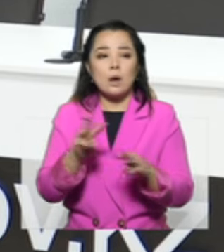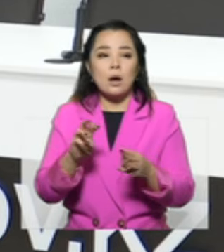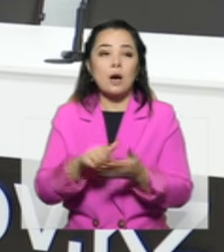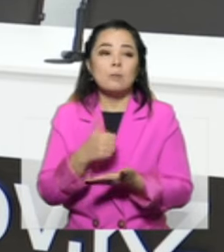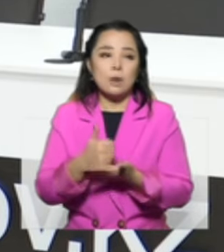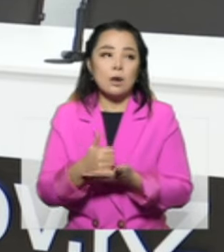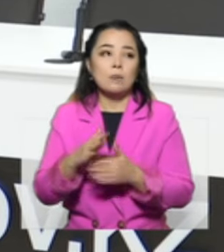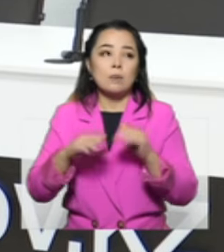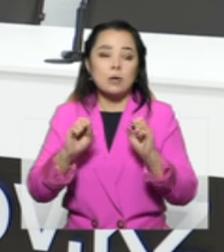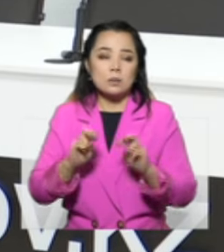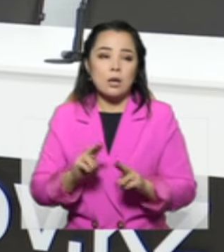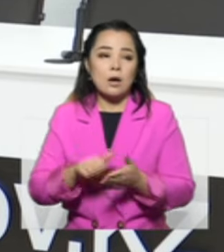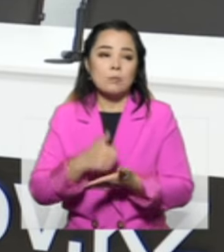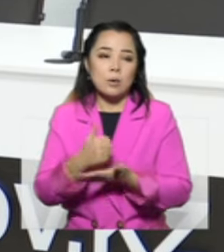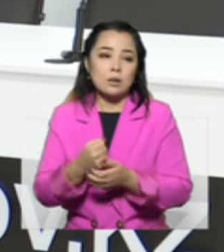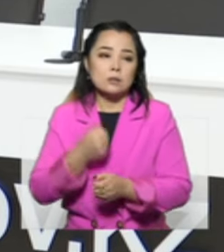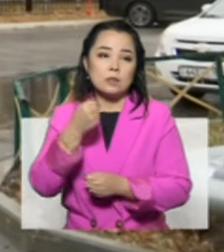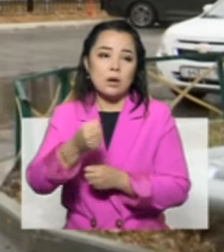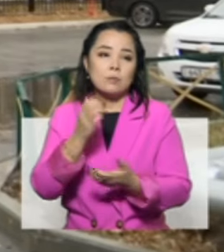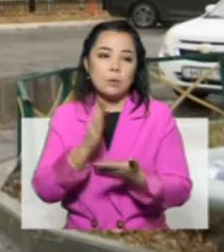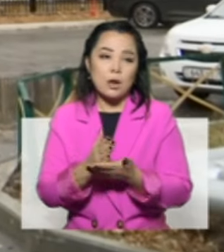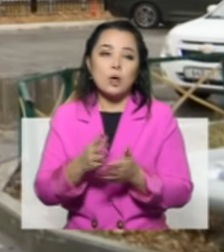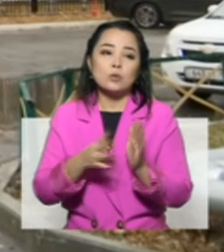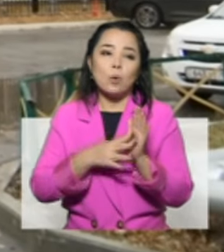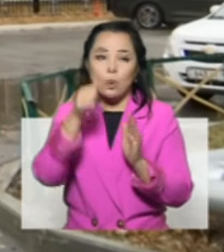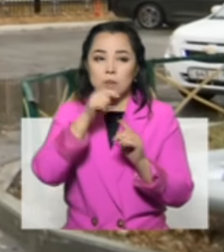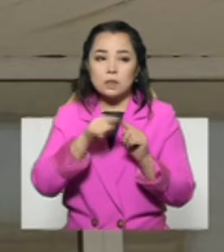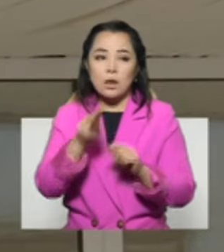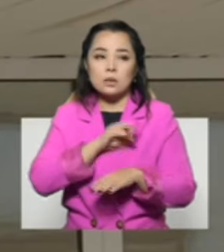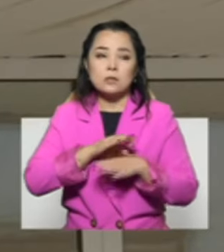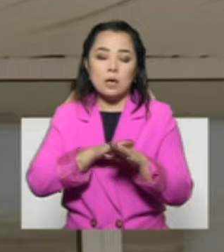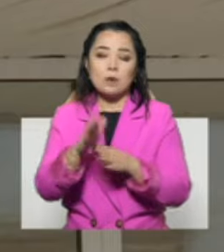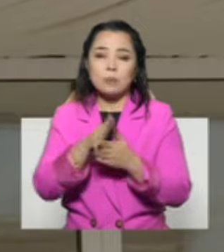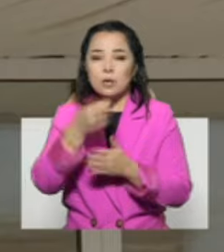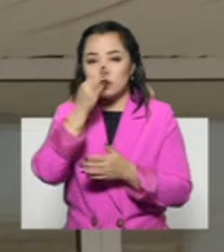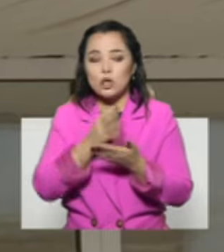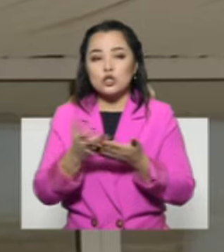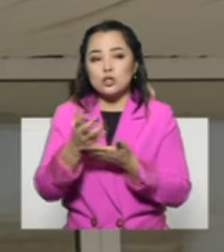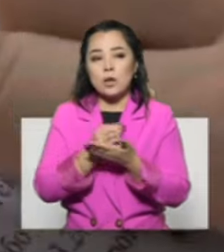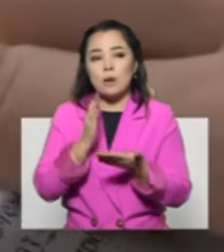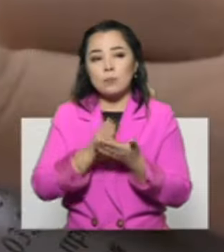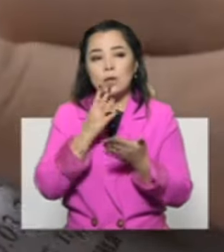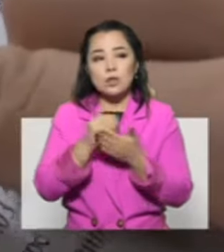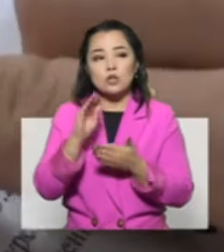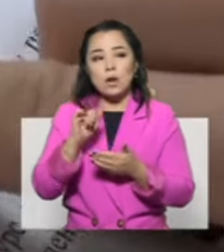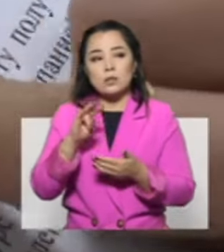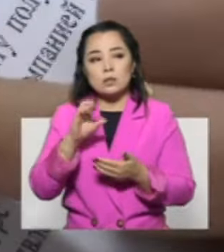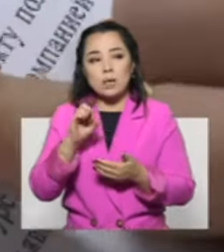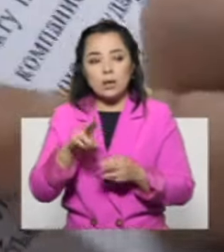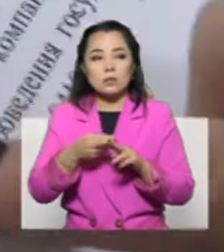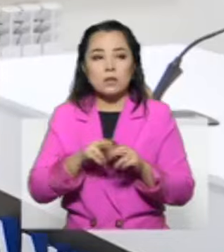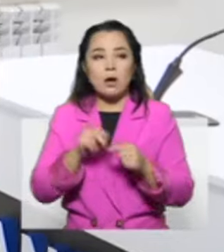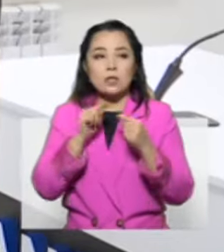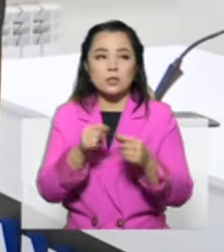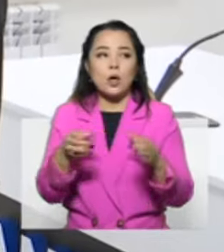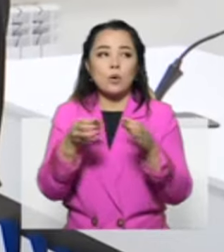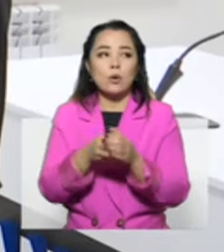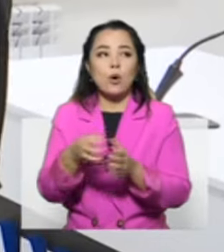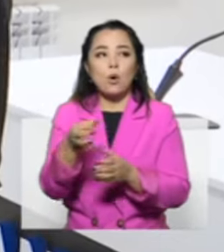аппаратына бас маман ретінде тағайындалған болатынмын. 9 айда еңбек өтілі жүріп, тәжірибе жинақтап қалған соң Жансая антикордың